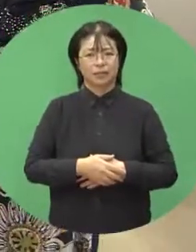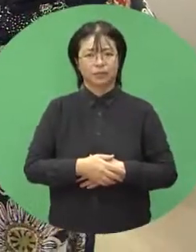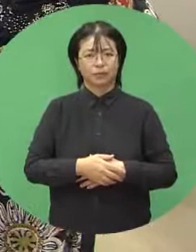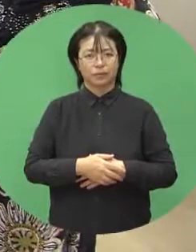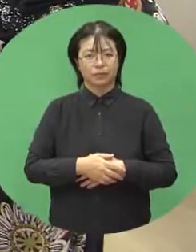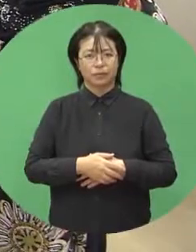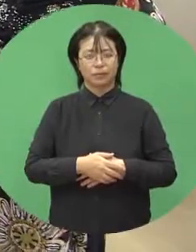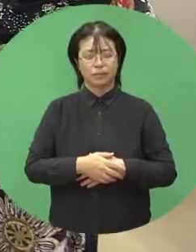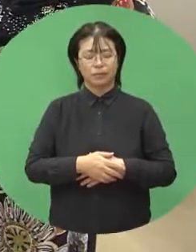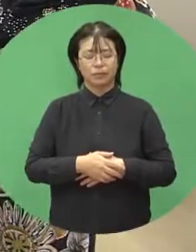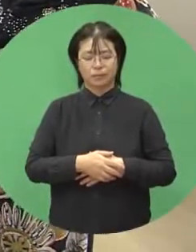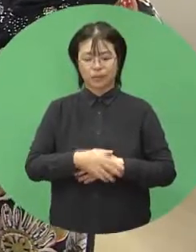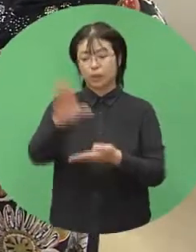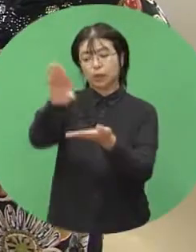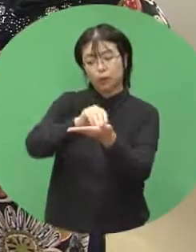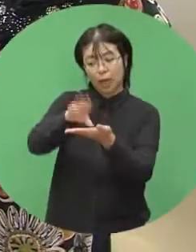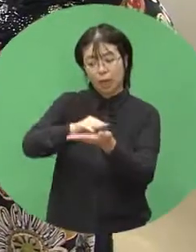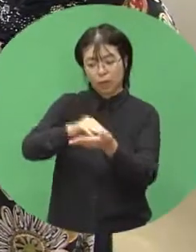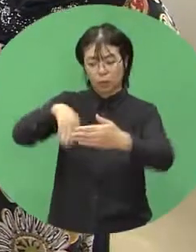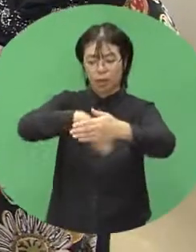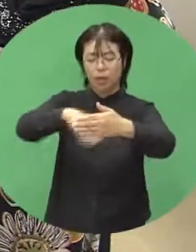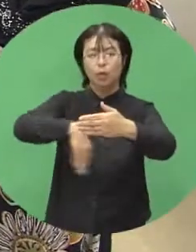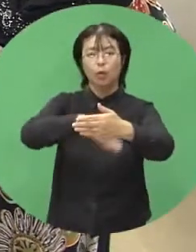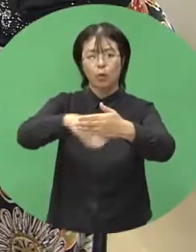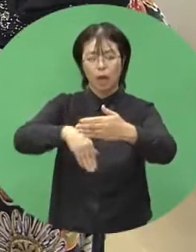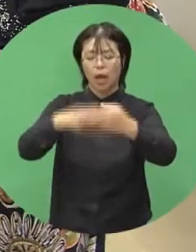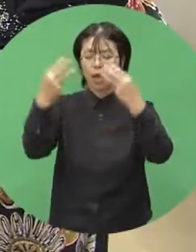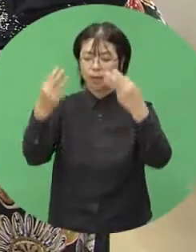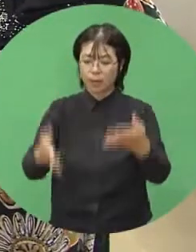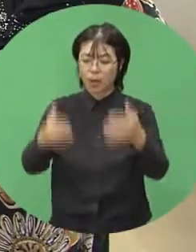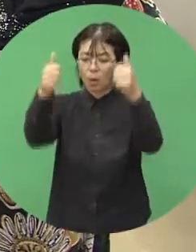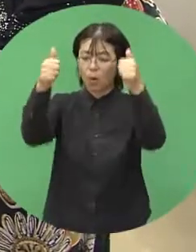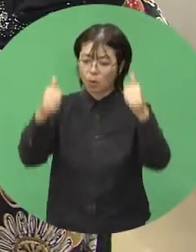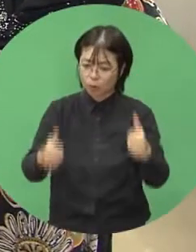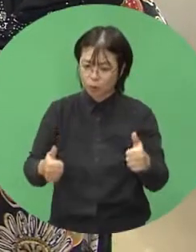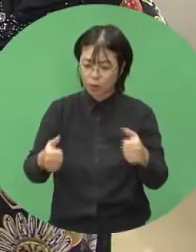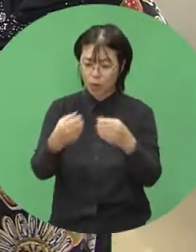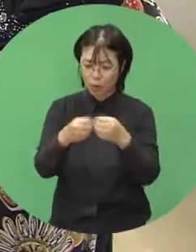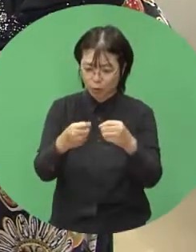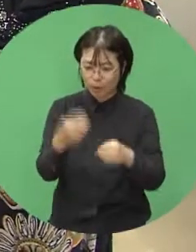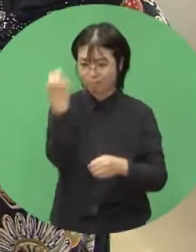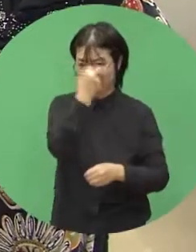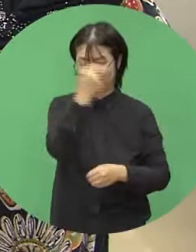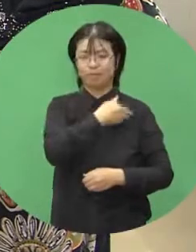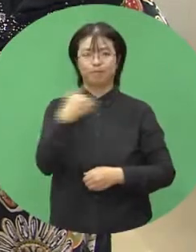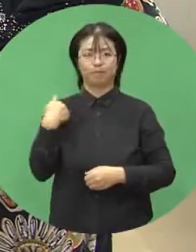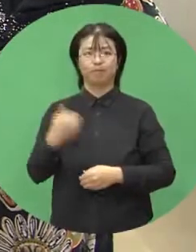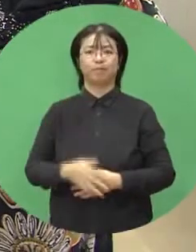突撃取材の詳細は三重県のホームページでご覧いただけます。